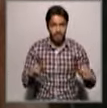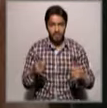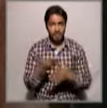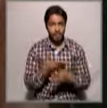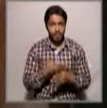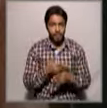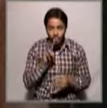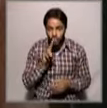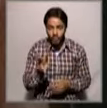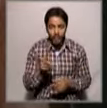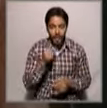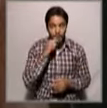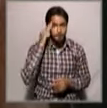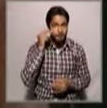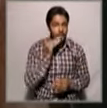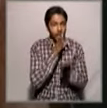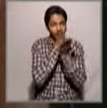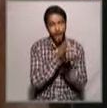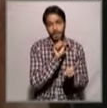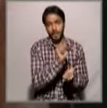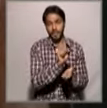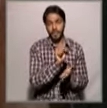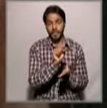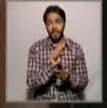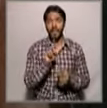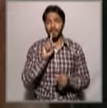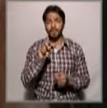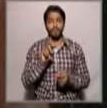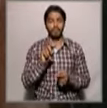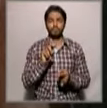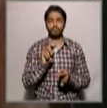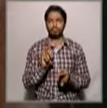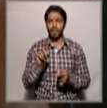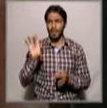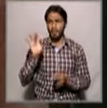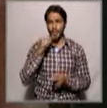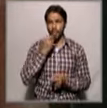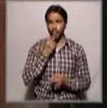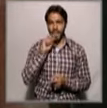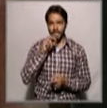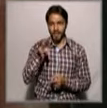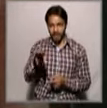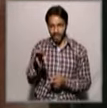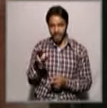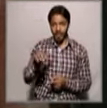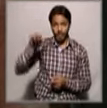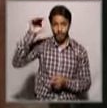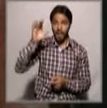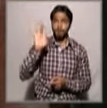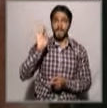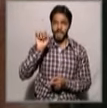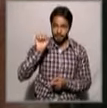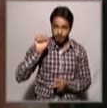بنات. المدام بتاعته مش مريحة، كل يوم والتاني بتعمل مشكلة معانا. المهم أنا من